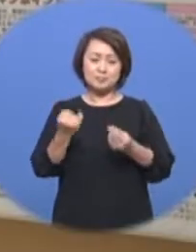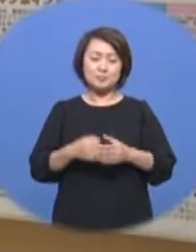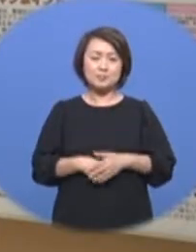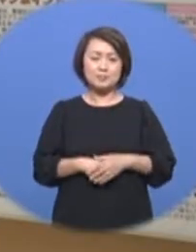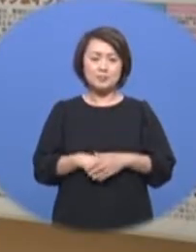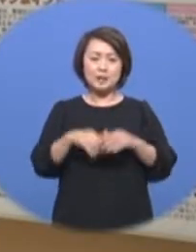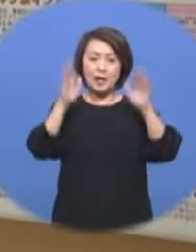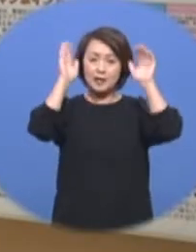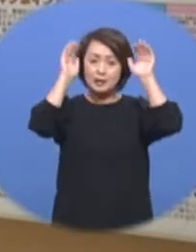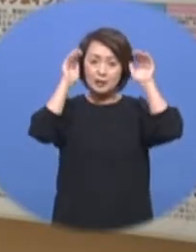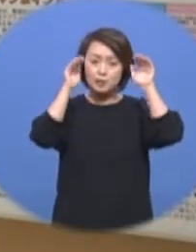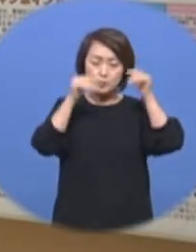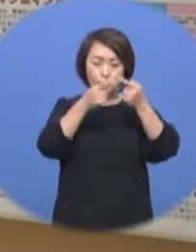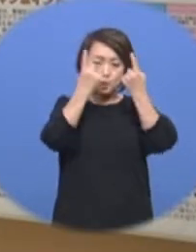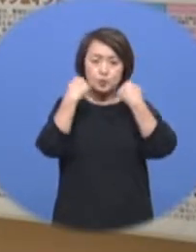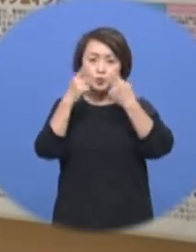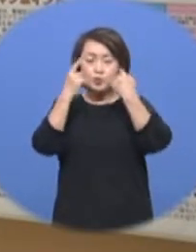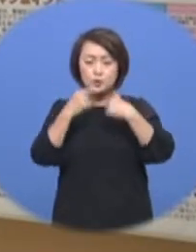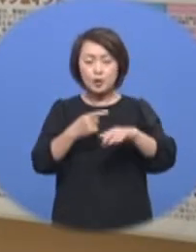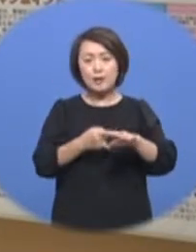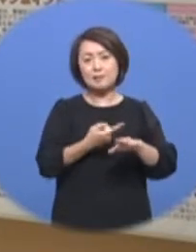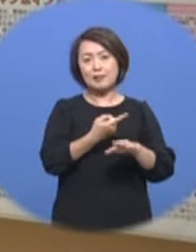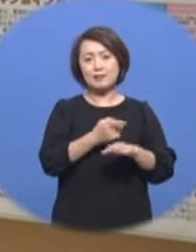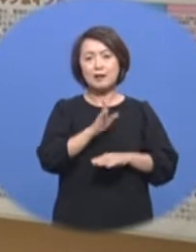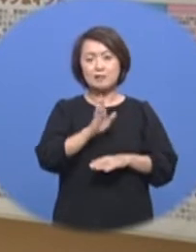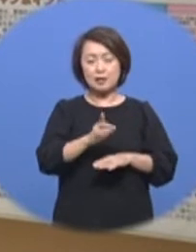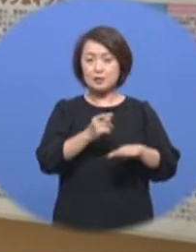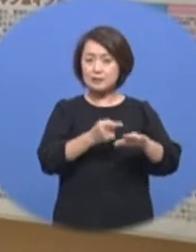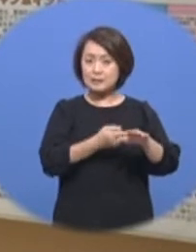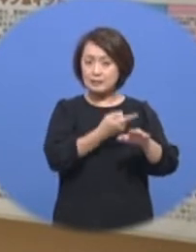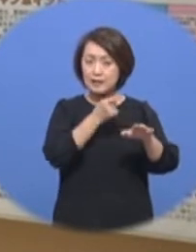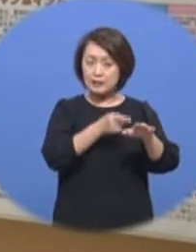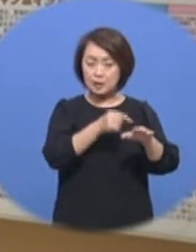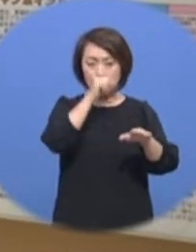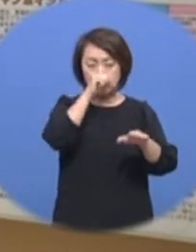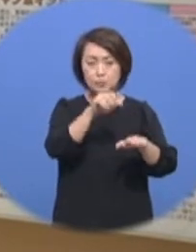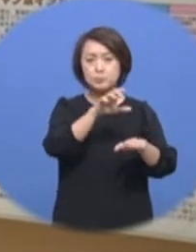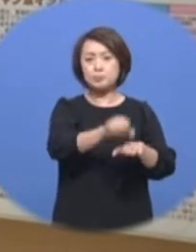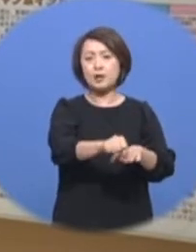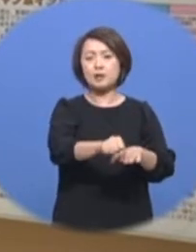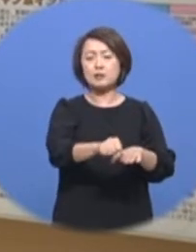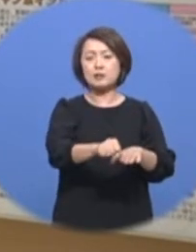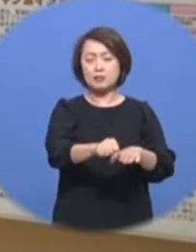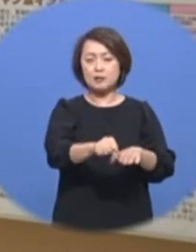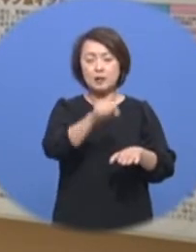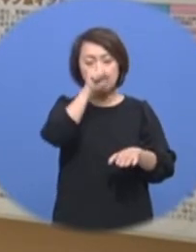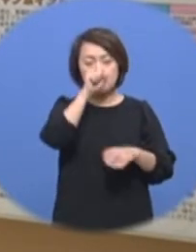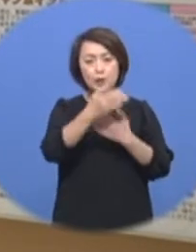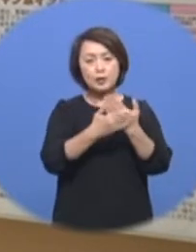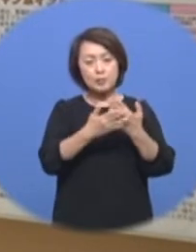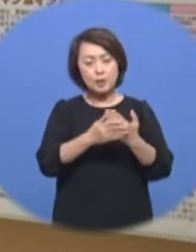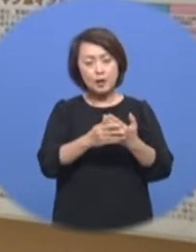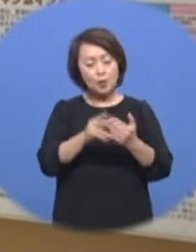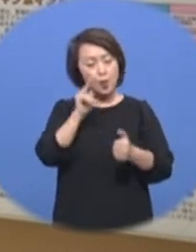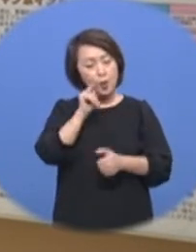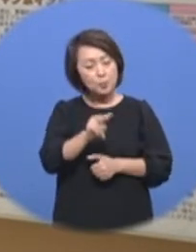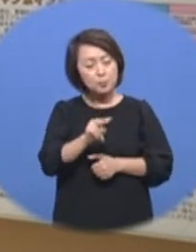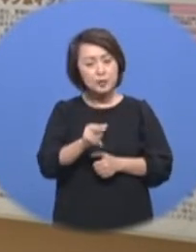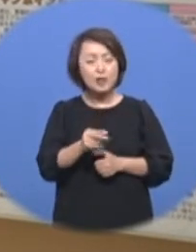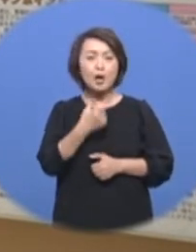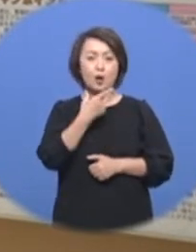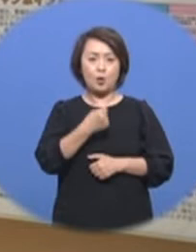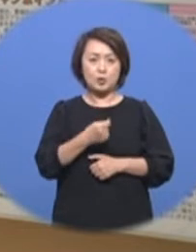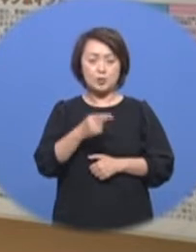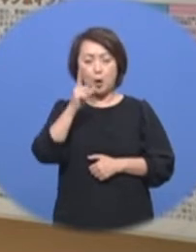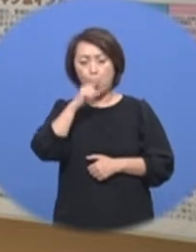ワンちゃんそれぞれ個性がありますので、その性格、個性よく知っていただいて、いいところを見てあげてください。悪い